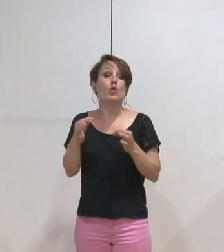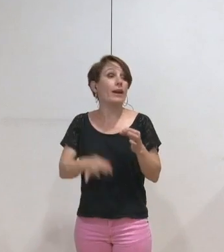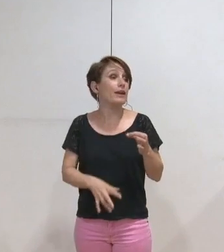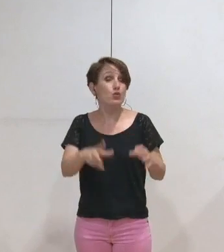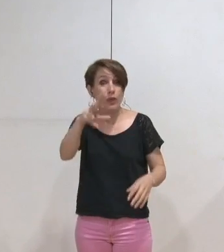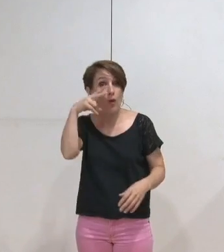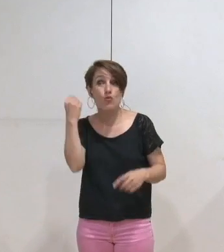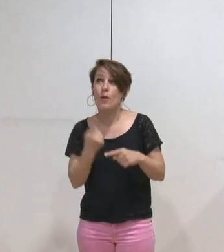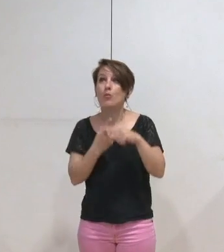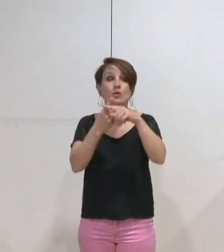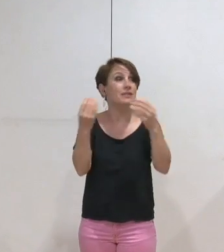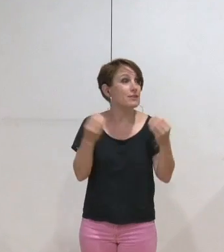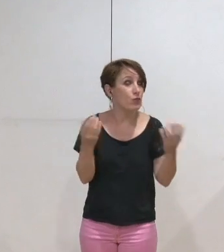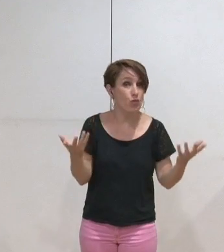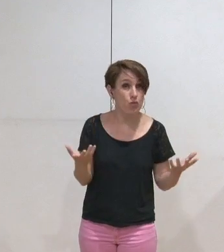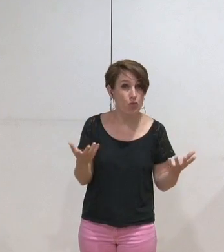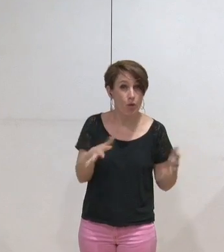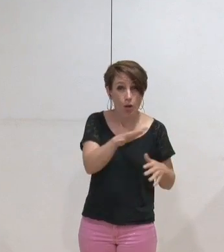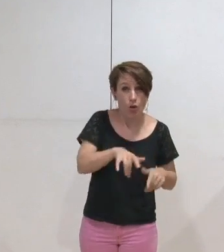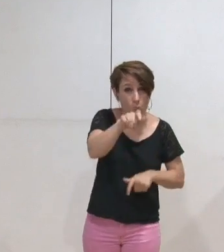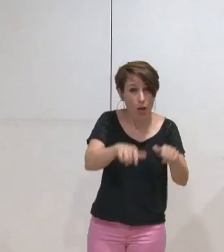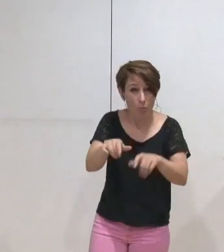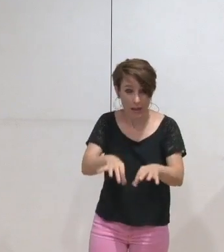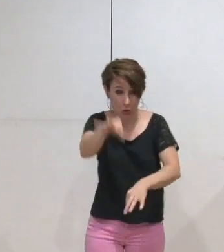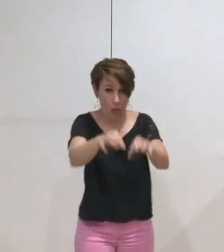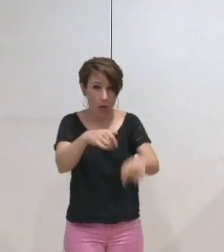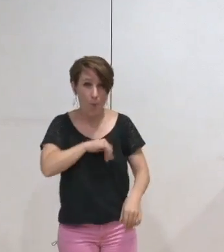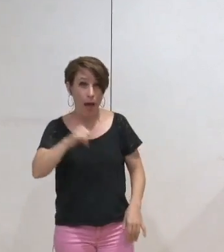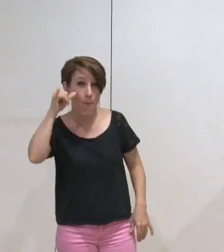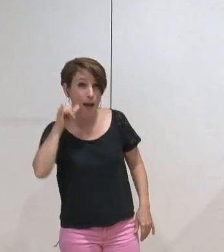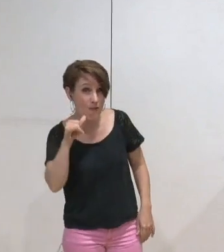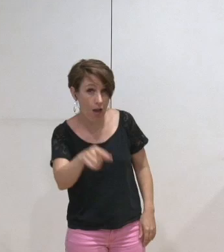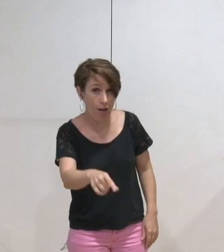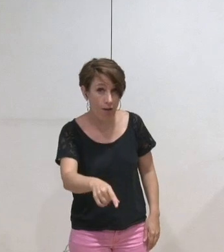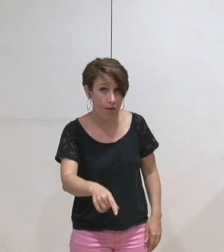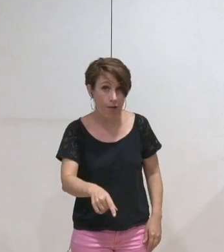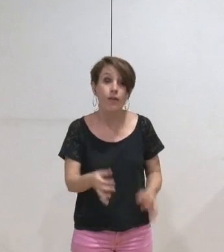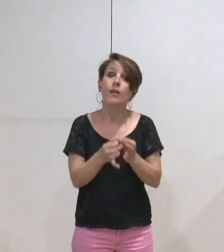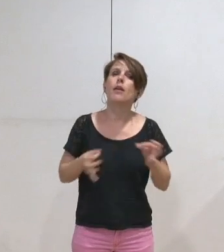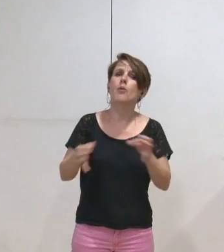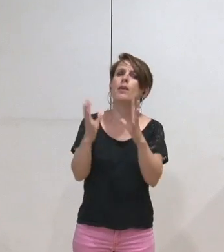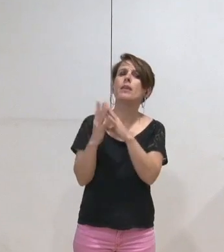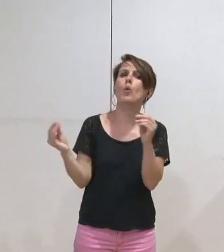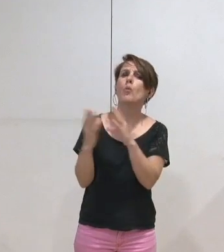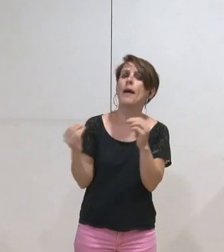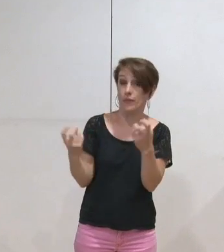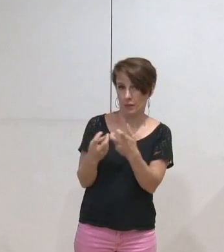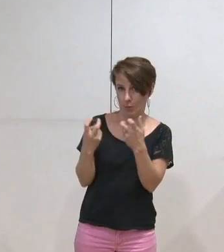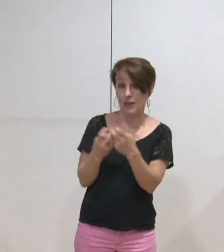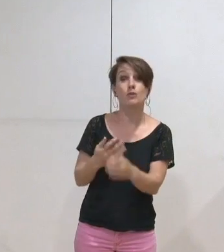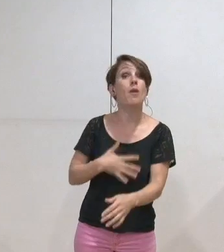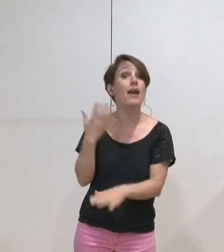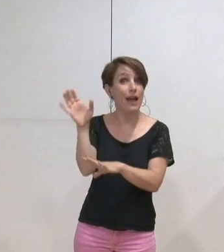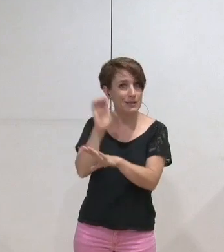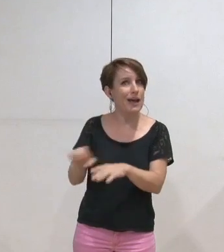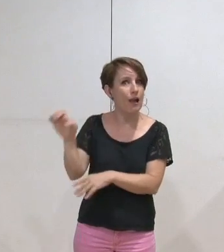la cistana des populations exploitées par des mafias alors que la Roumanie pour n prendre que ce pays grâce notamment à l'Europe connaît